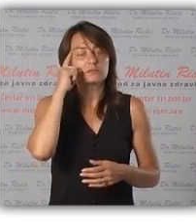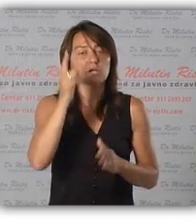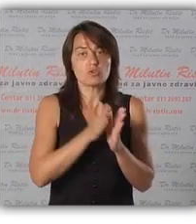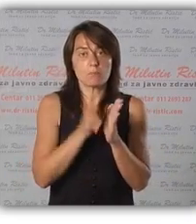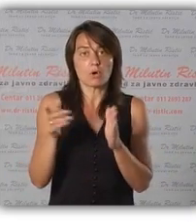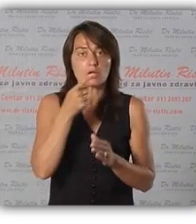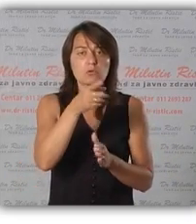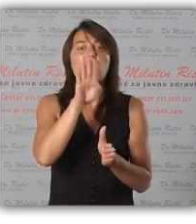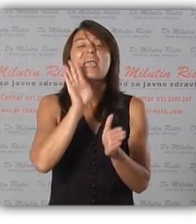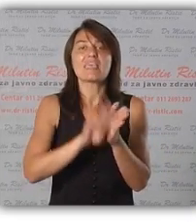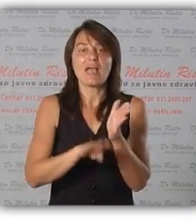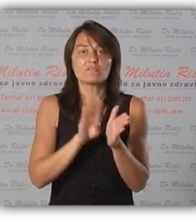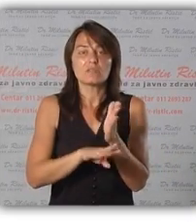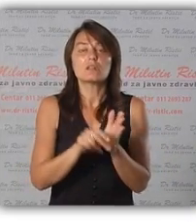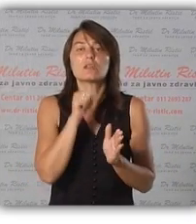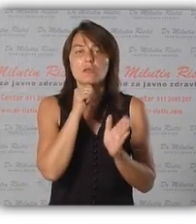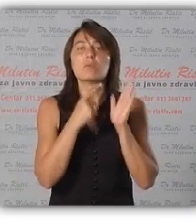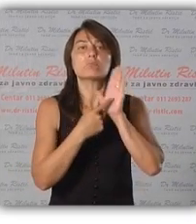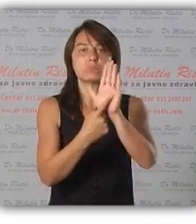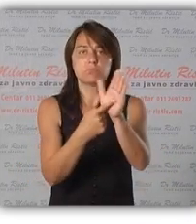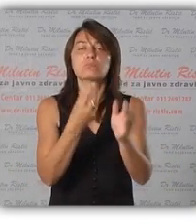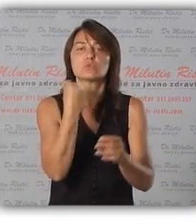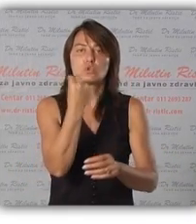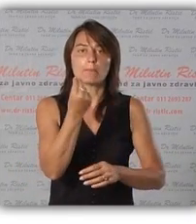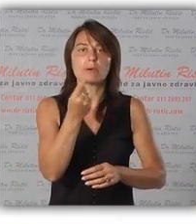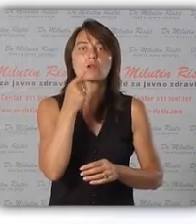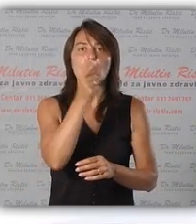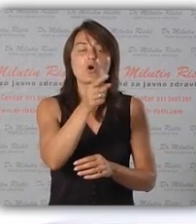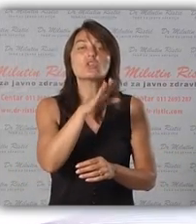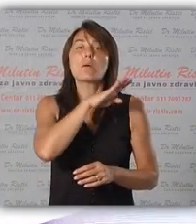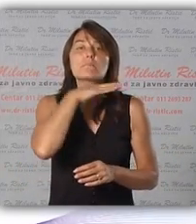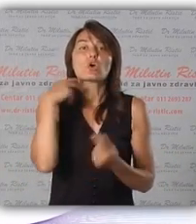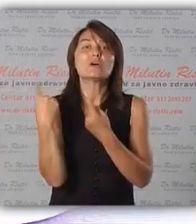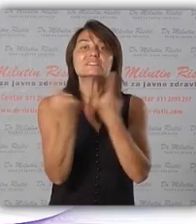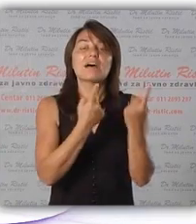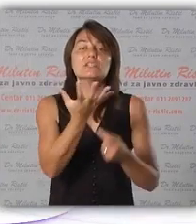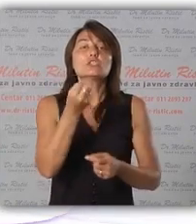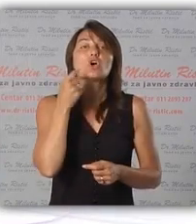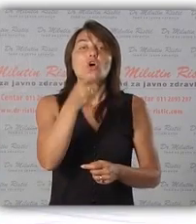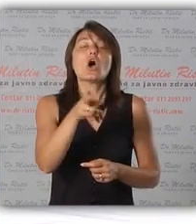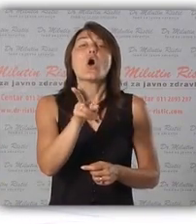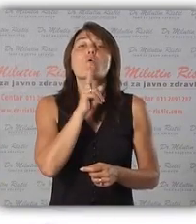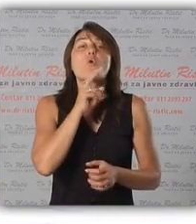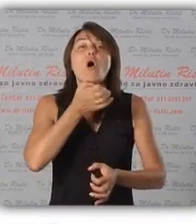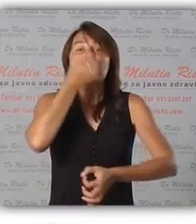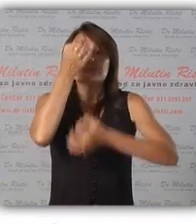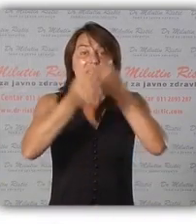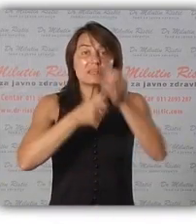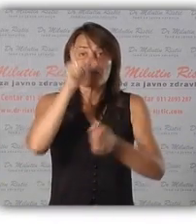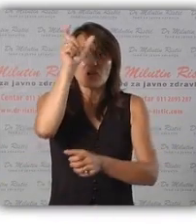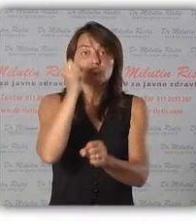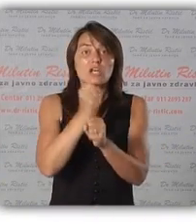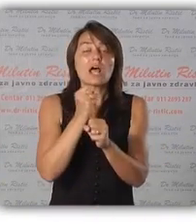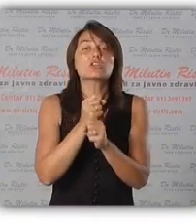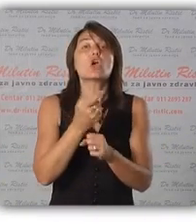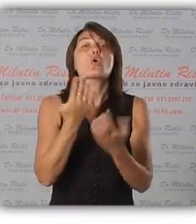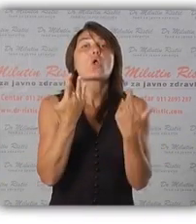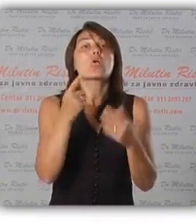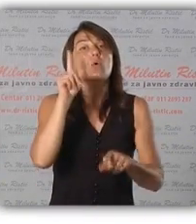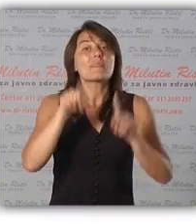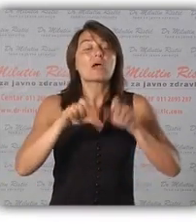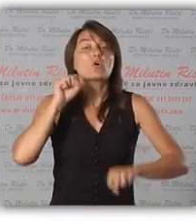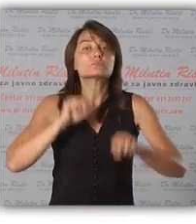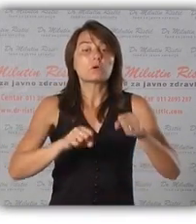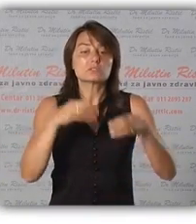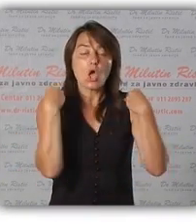je, znači, pored toga što je jeftina i primenjiva metoda, on jako zavisi od toga koji ga ispitivač radi i koliko je